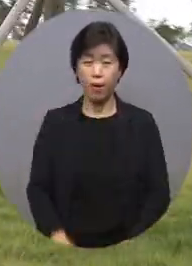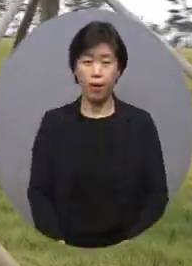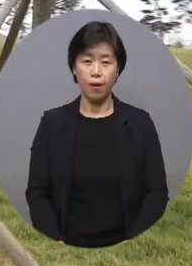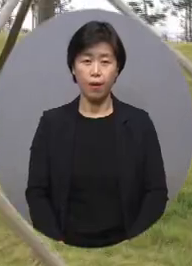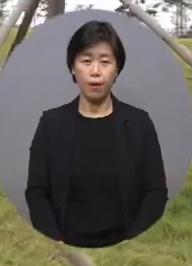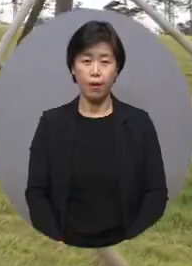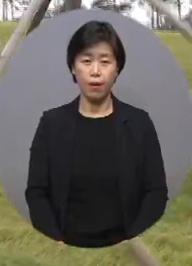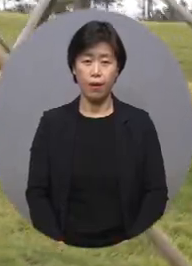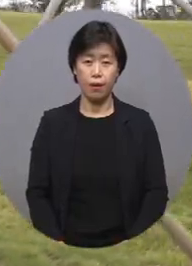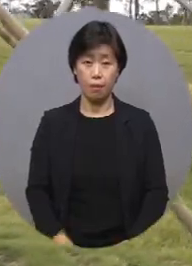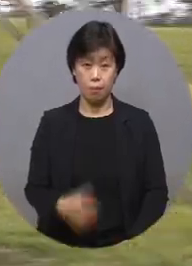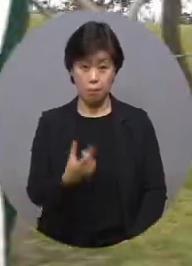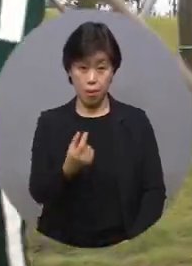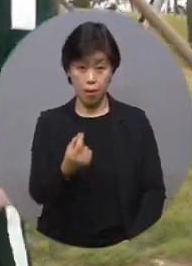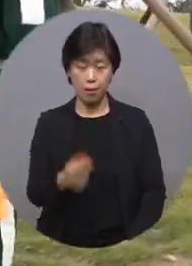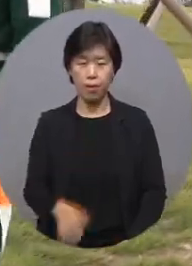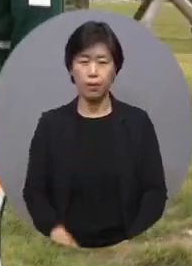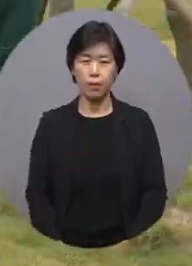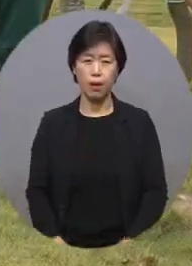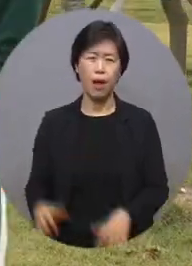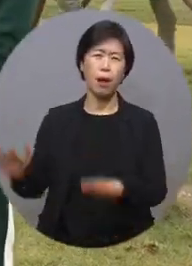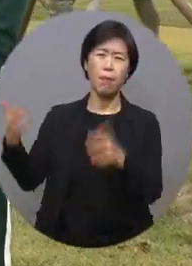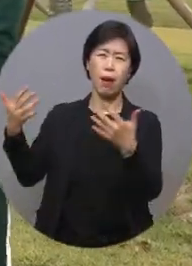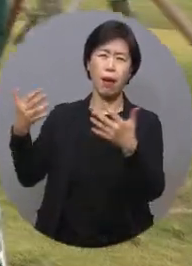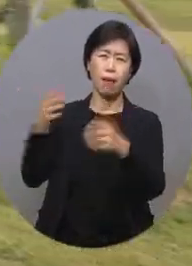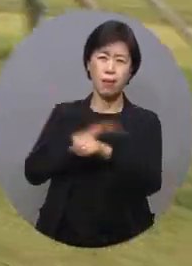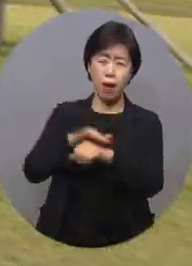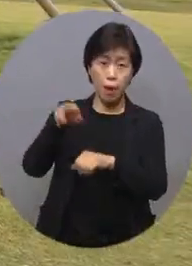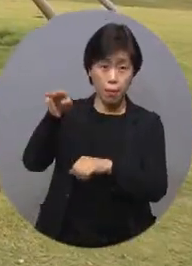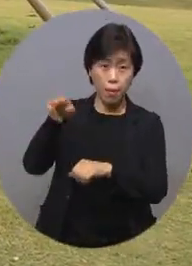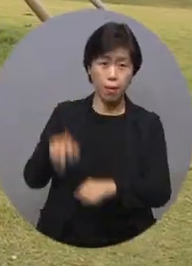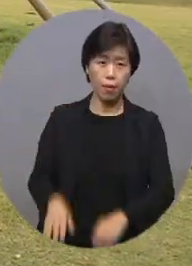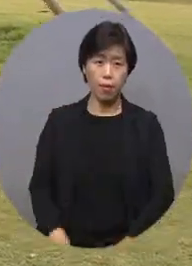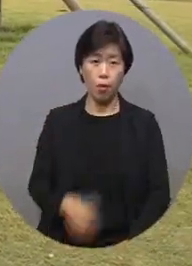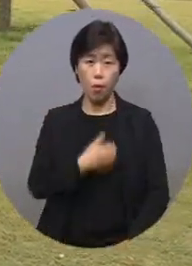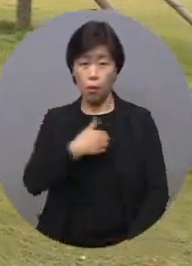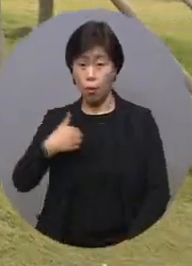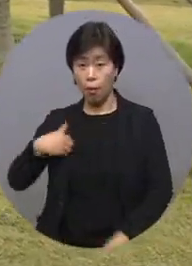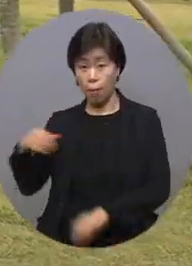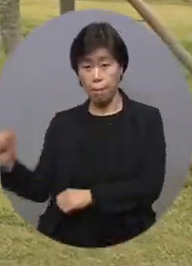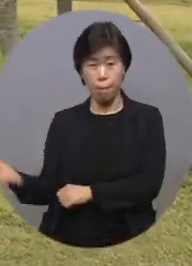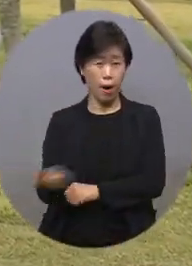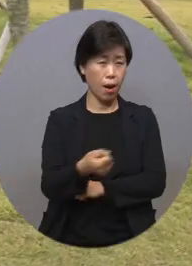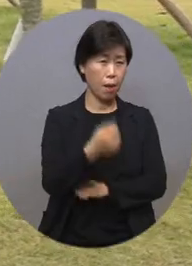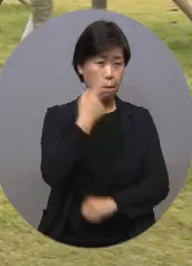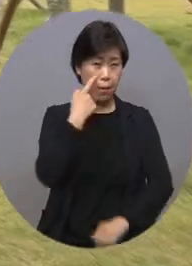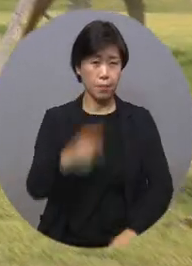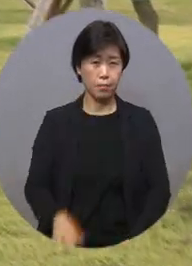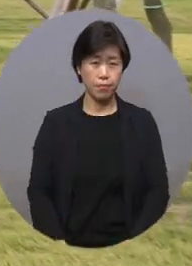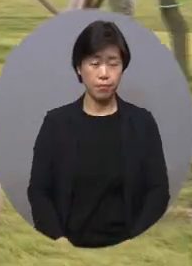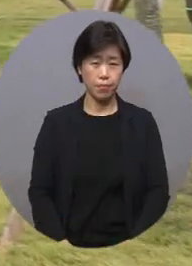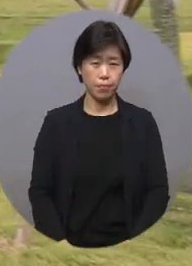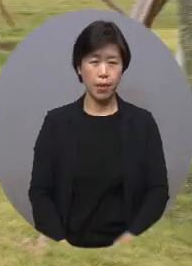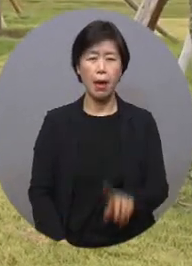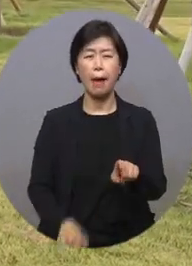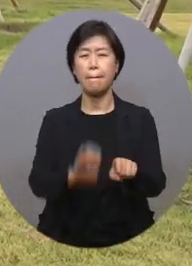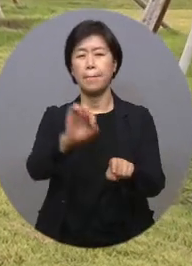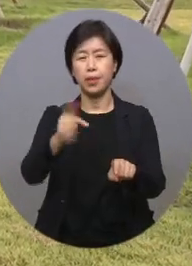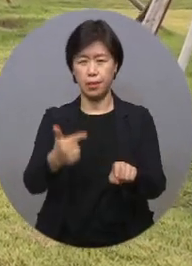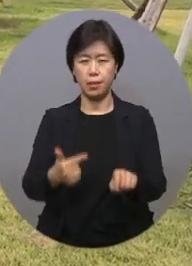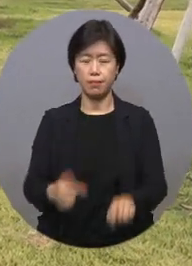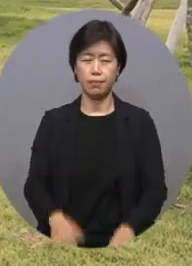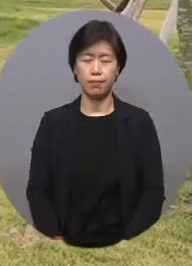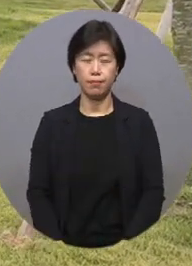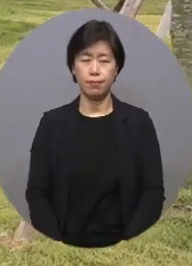140에. 뒷바람이니까. 뒷바람. 그럼 약간 여유있게 친다? 100. 앞이냐, 뒤이냐? 앞이에요.